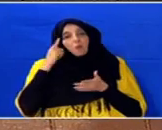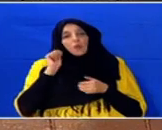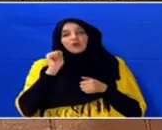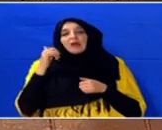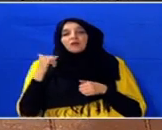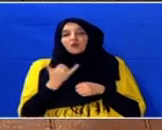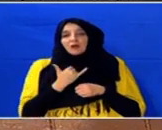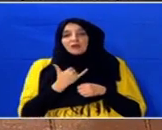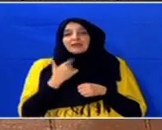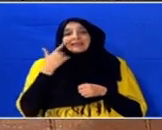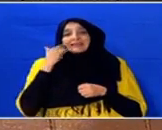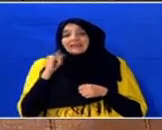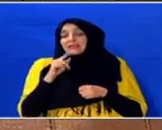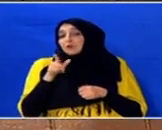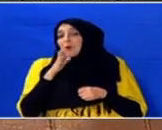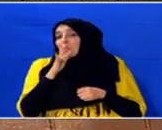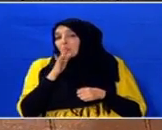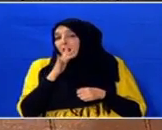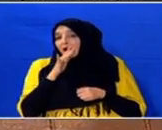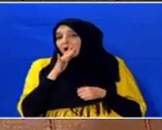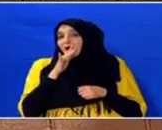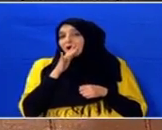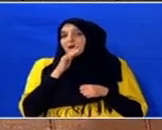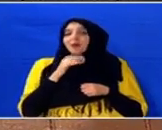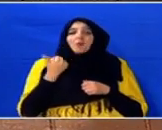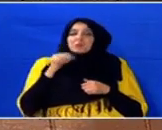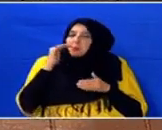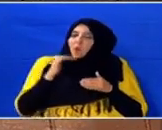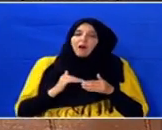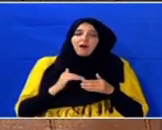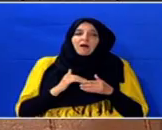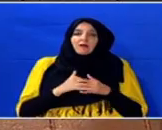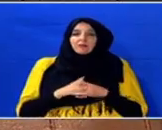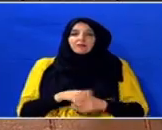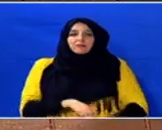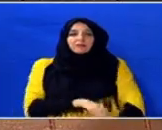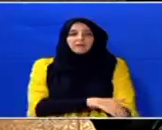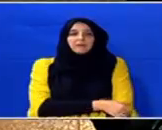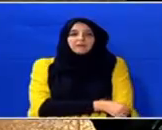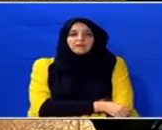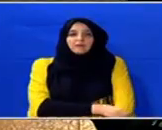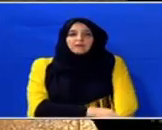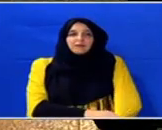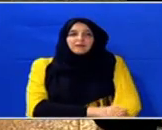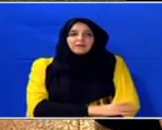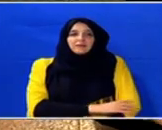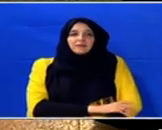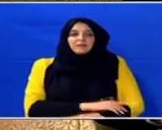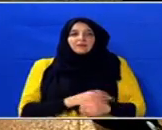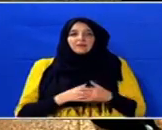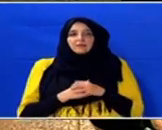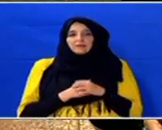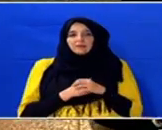كنت غير قادر على ذلك وأقل من ذلك يجزئ. بارك الله فيك شيخنا. نعم. الله يجزيك